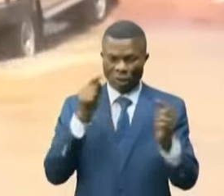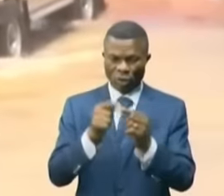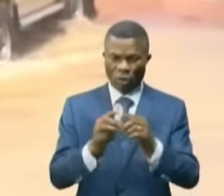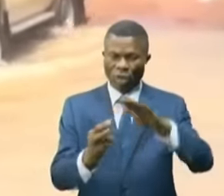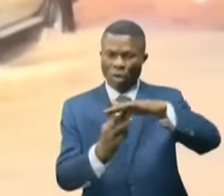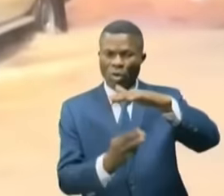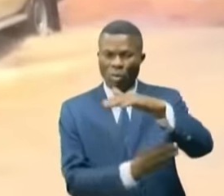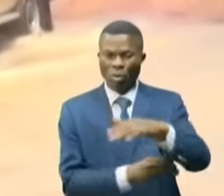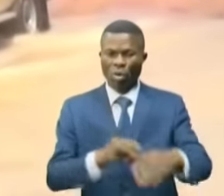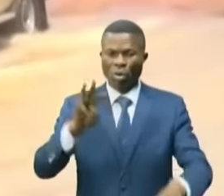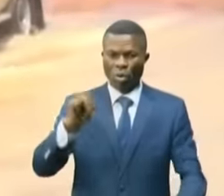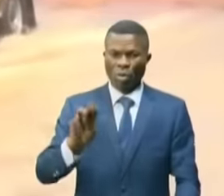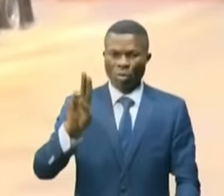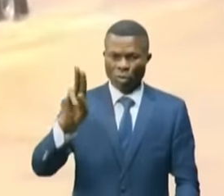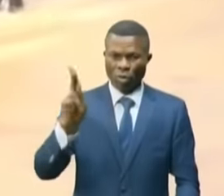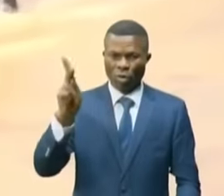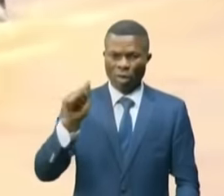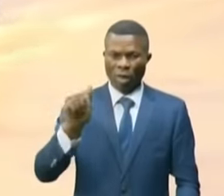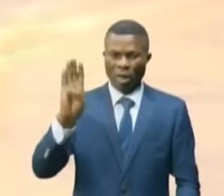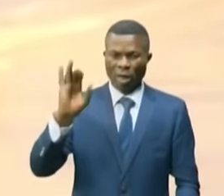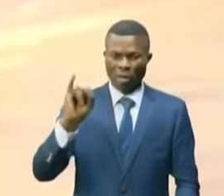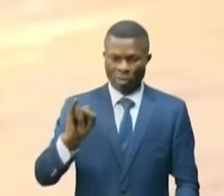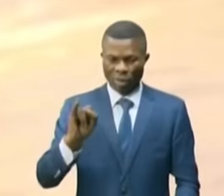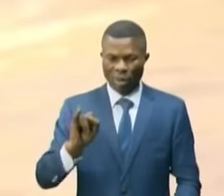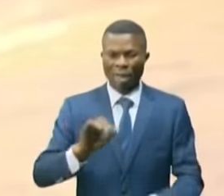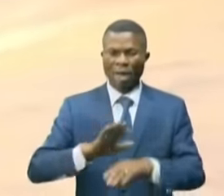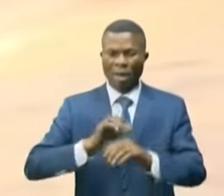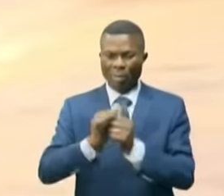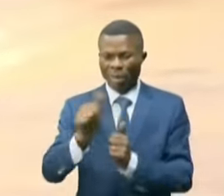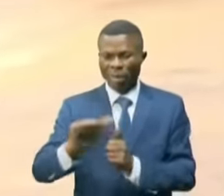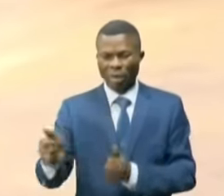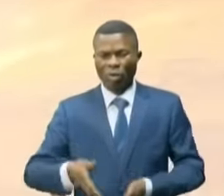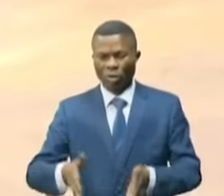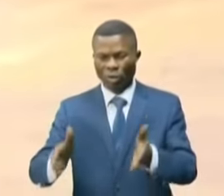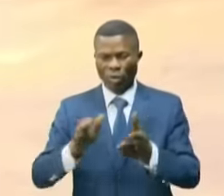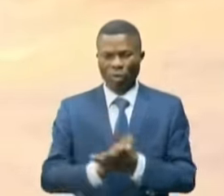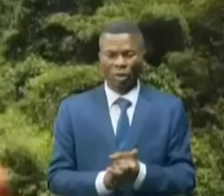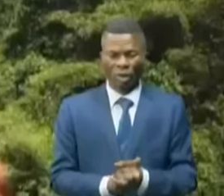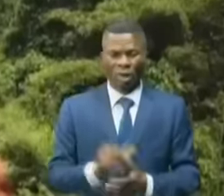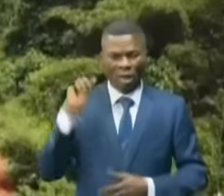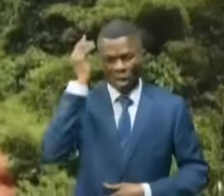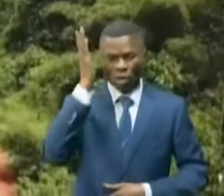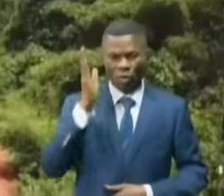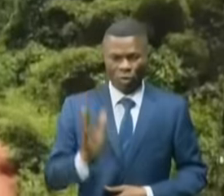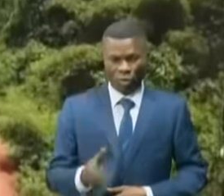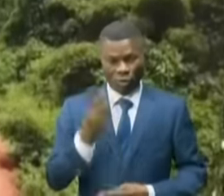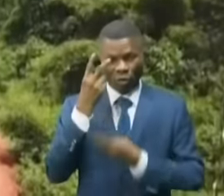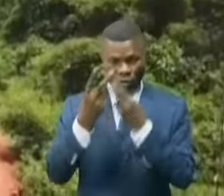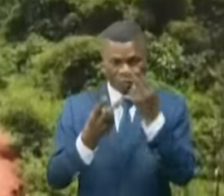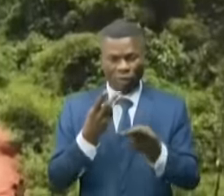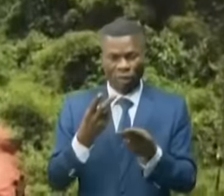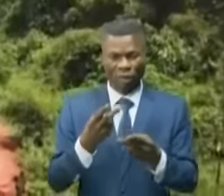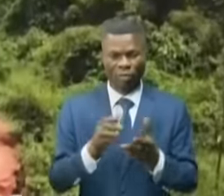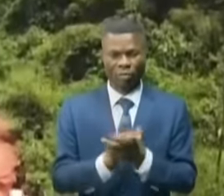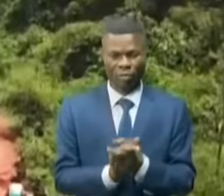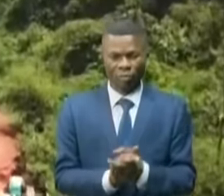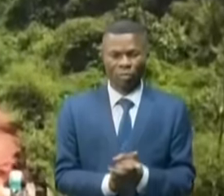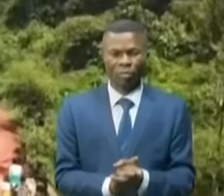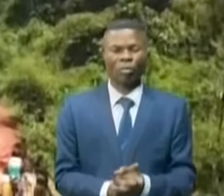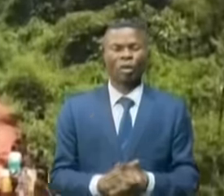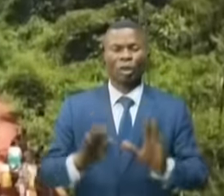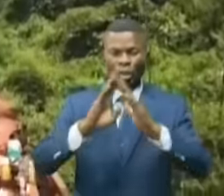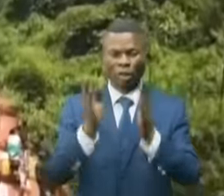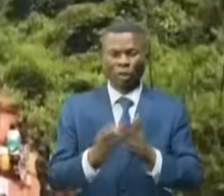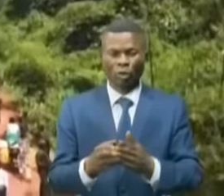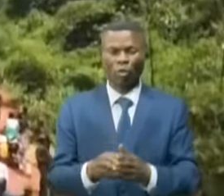Mokabi, avant de prendre l'axe fleuve, où Maître Jean-Colin Makakapapetaka a visité presque tous les